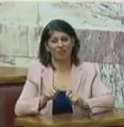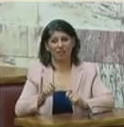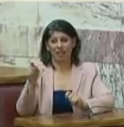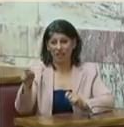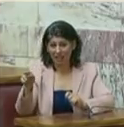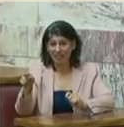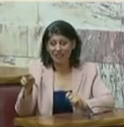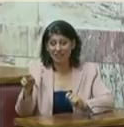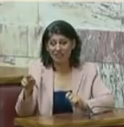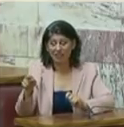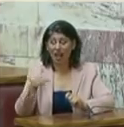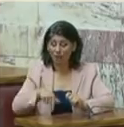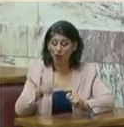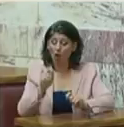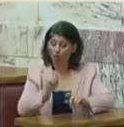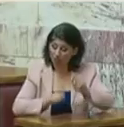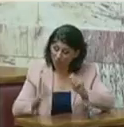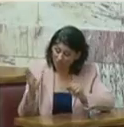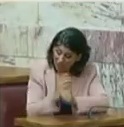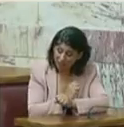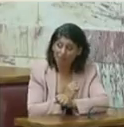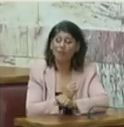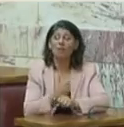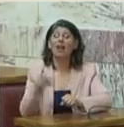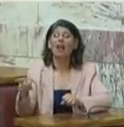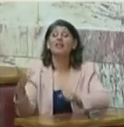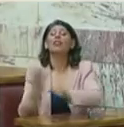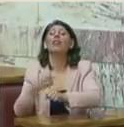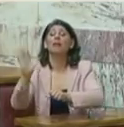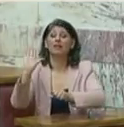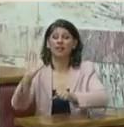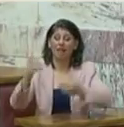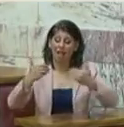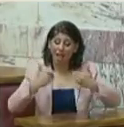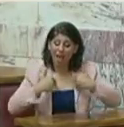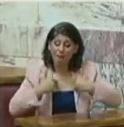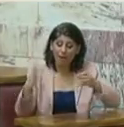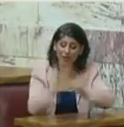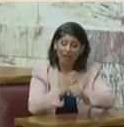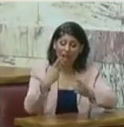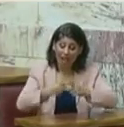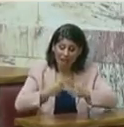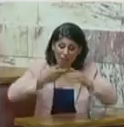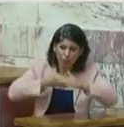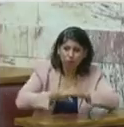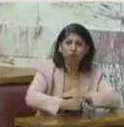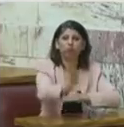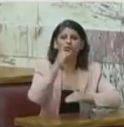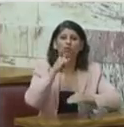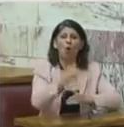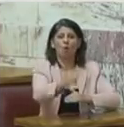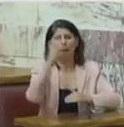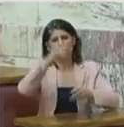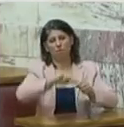πετύχει εσείς, θα το έχουμε πετύχει εμείς. Η Ελλάδα θα βγει οριστικά από τα μνημόνια. Και